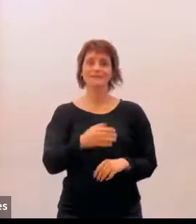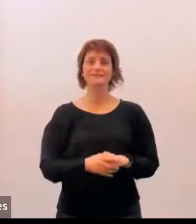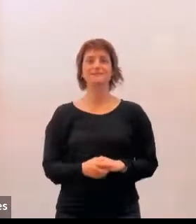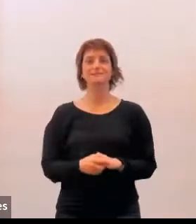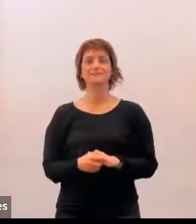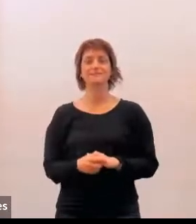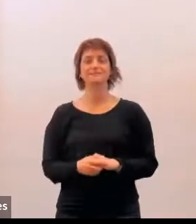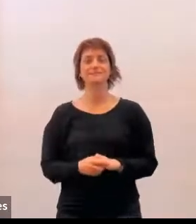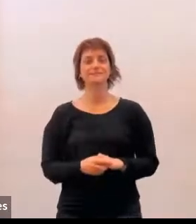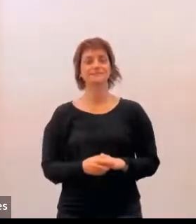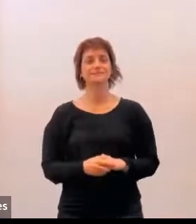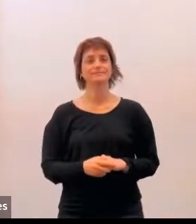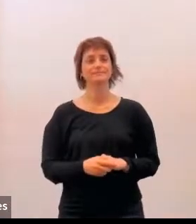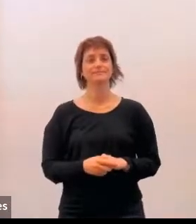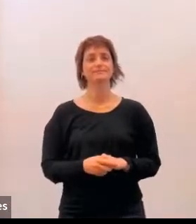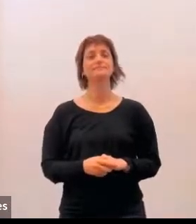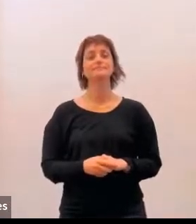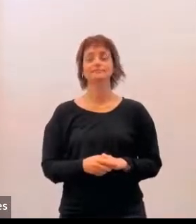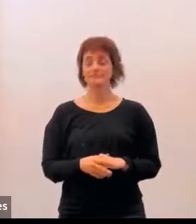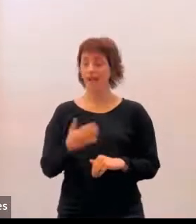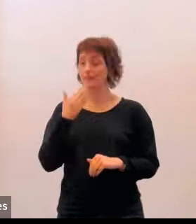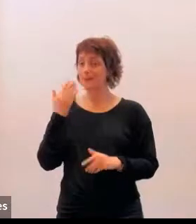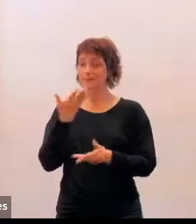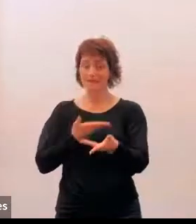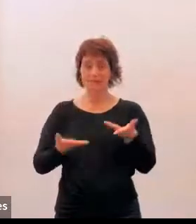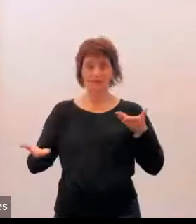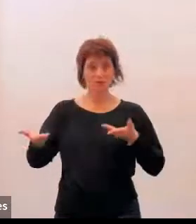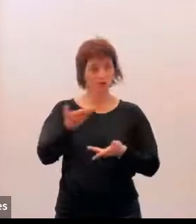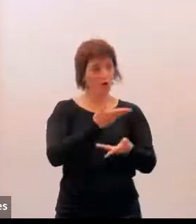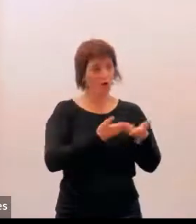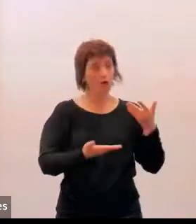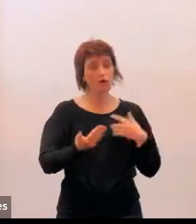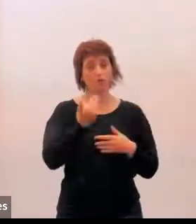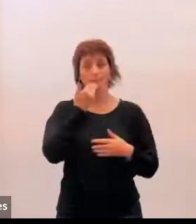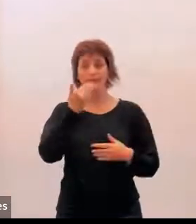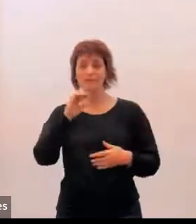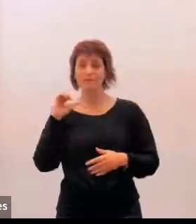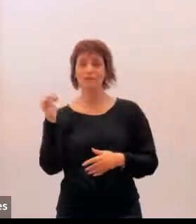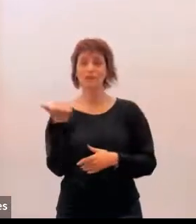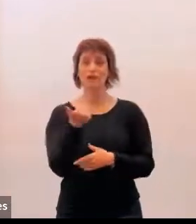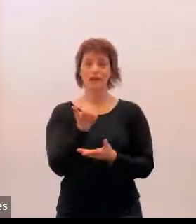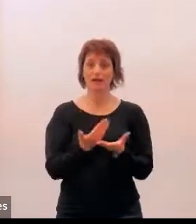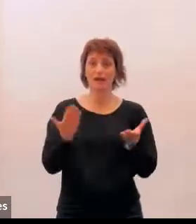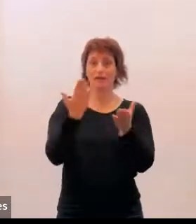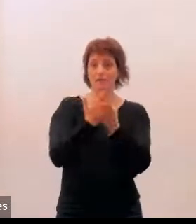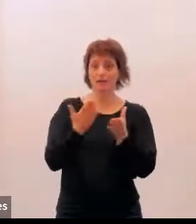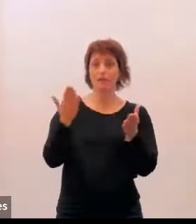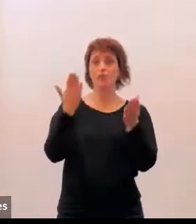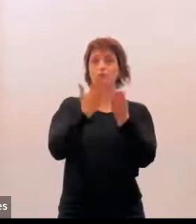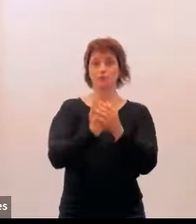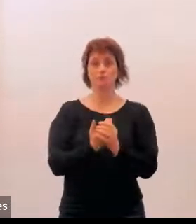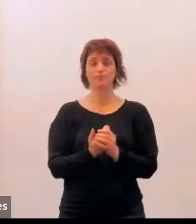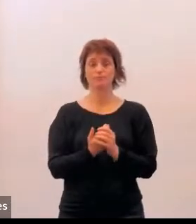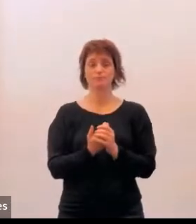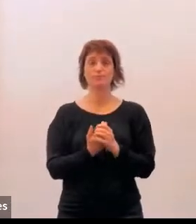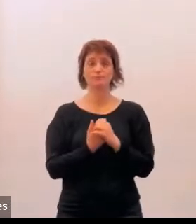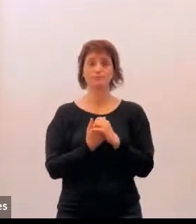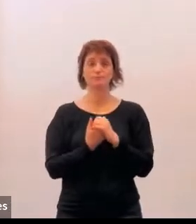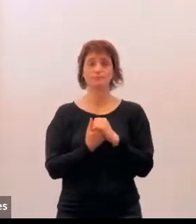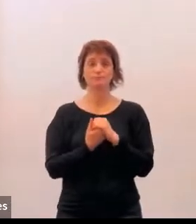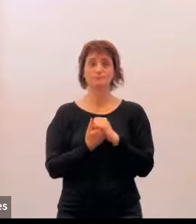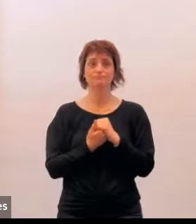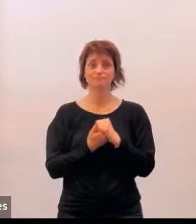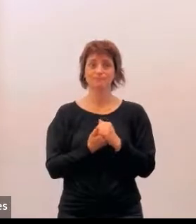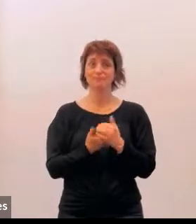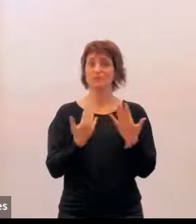Merci, merci pour cet échange, merci pour vos contributions. Comme je l'ai dit et comme Véronique Biot l'a rappelé